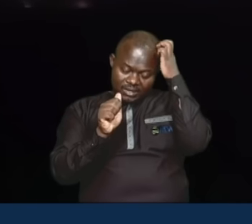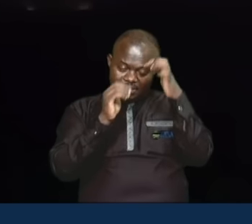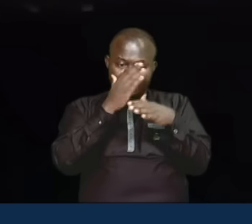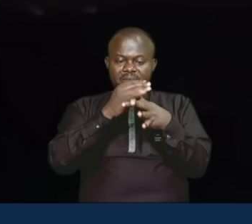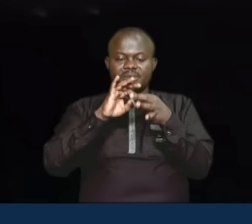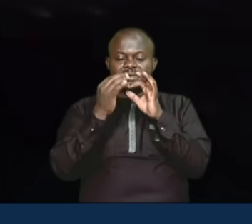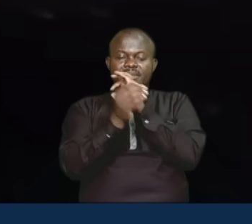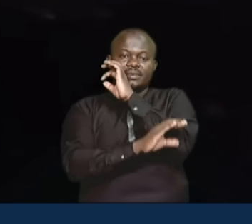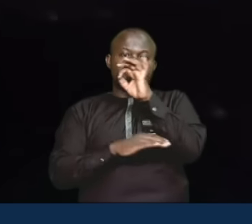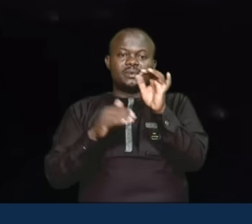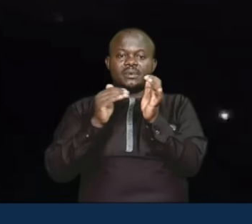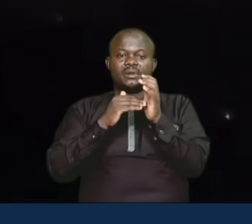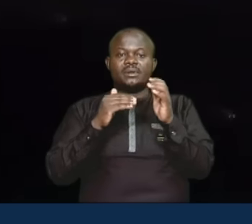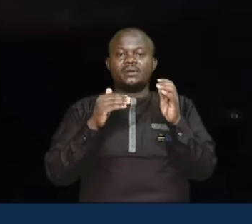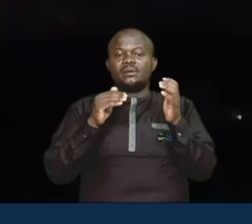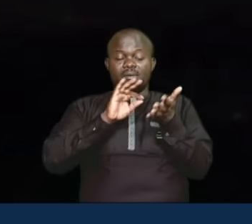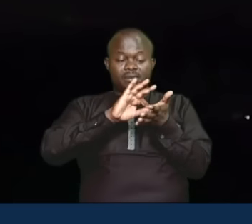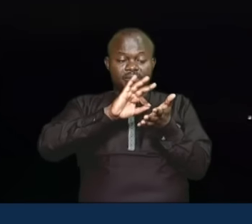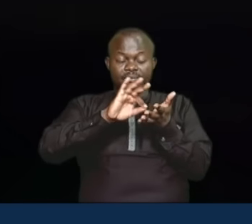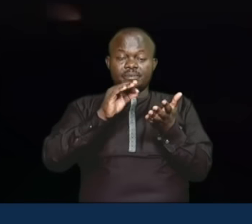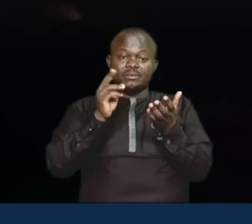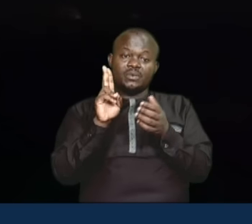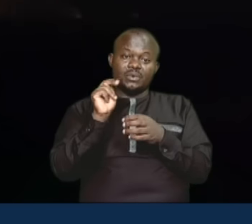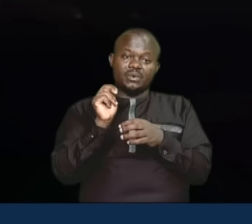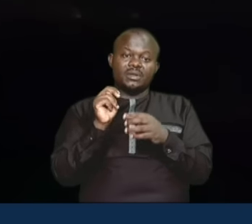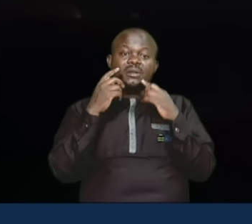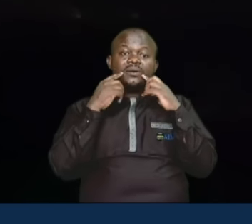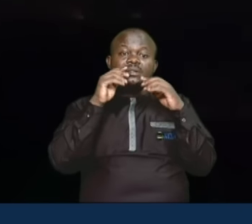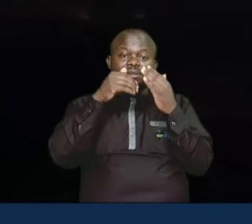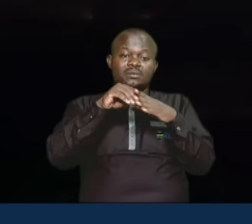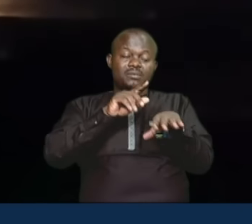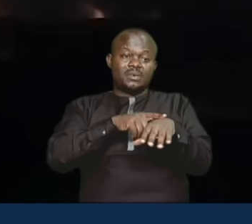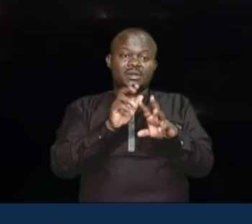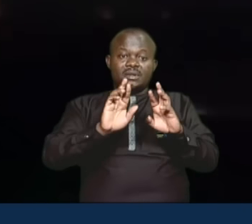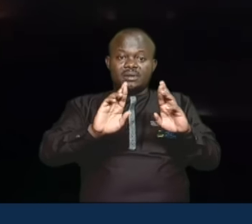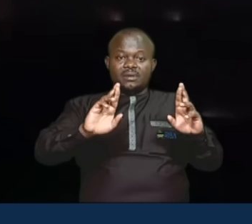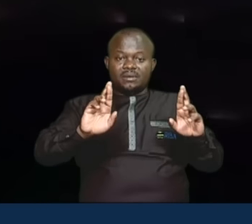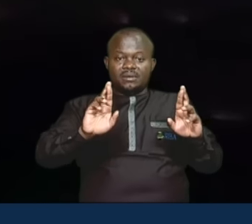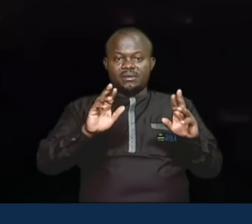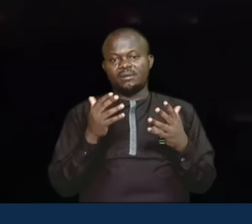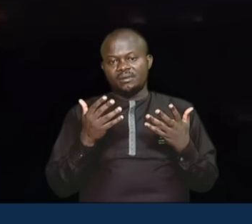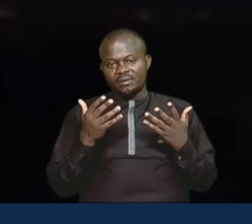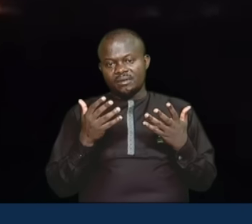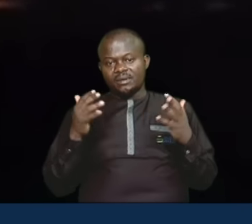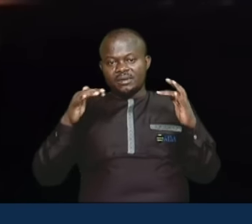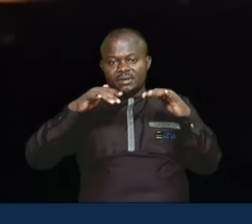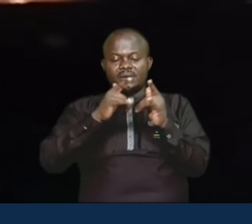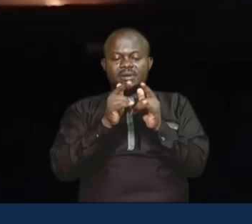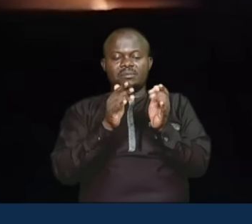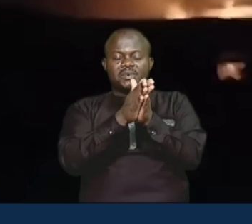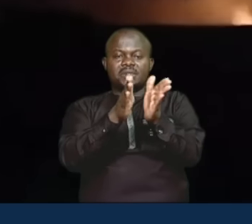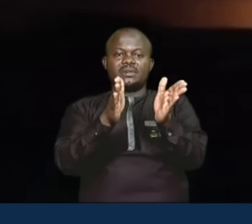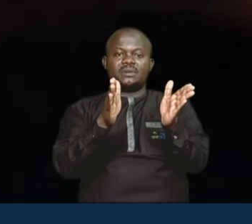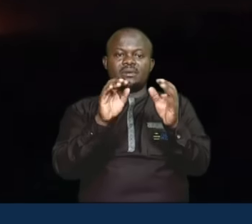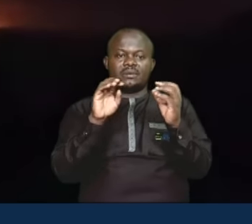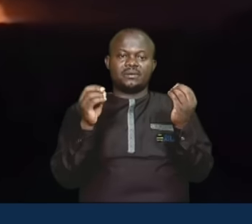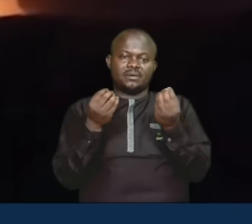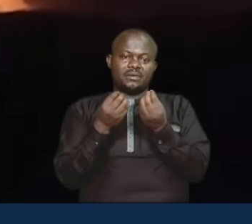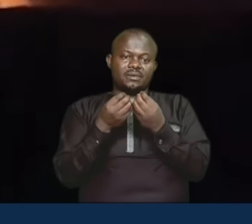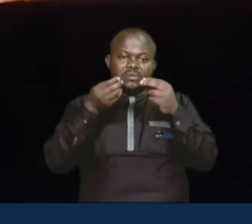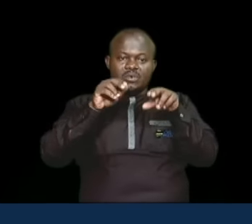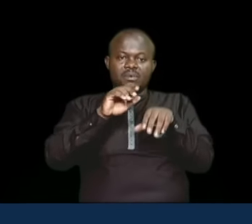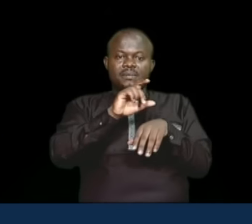ubanye n'amahanga bakaba banandikiye umuryango w'abibumbye bavuga ko mu gihe yitegurwa inteko rusange y'umuryango igomba kuba muri